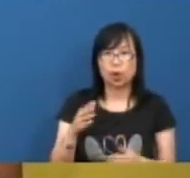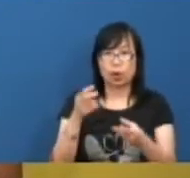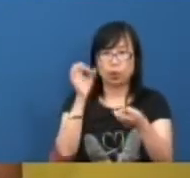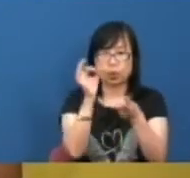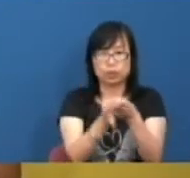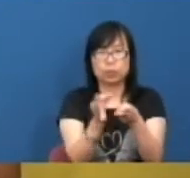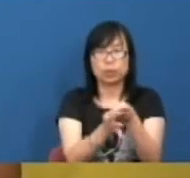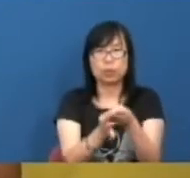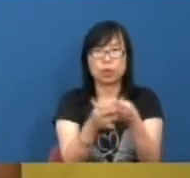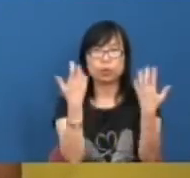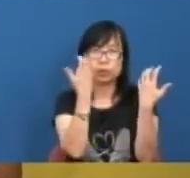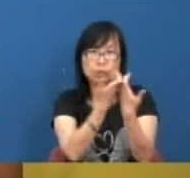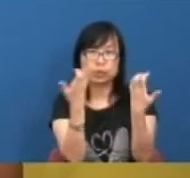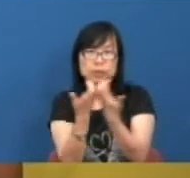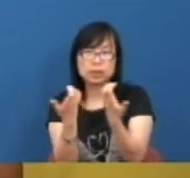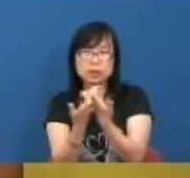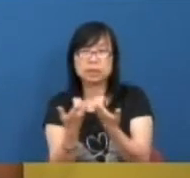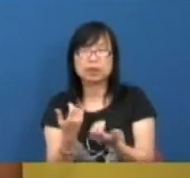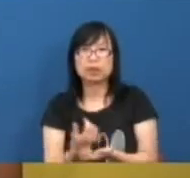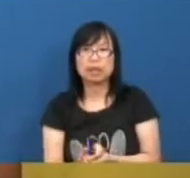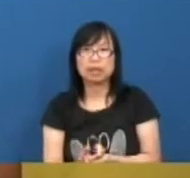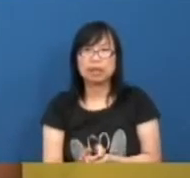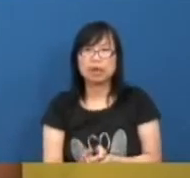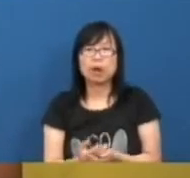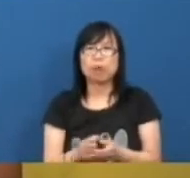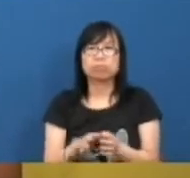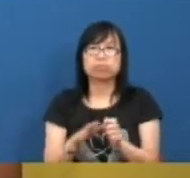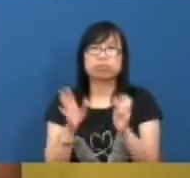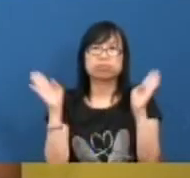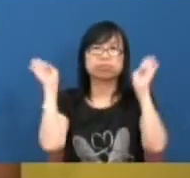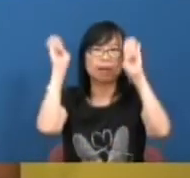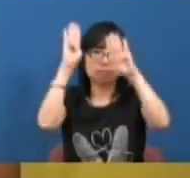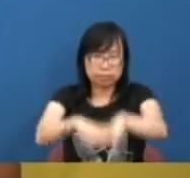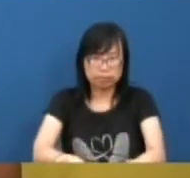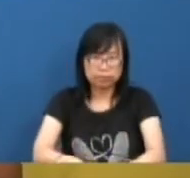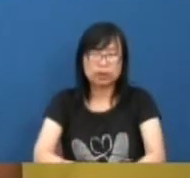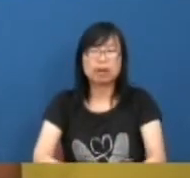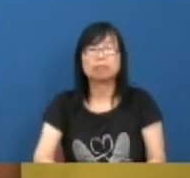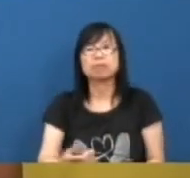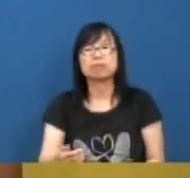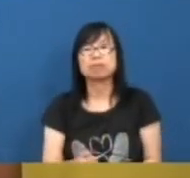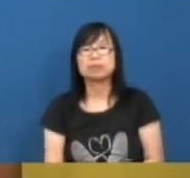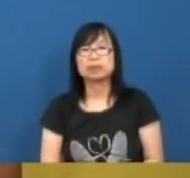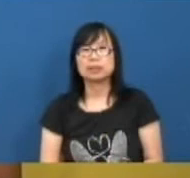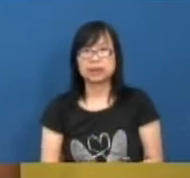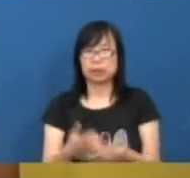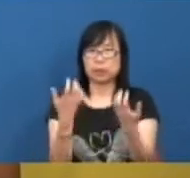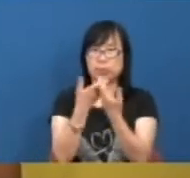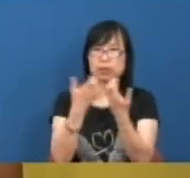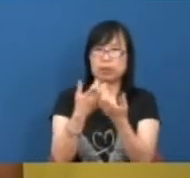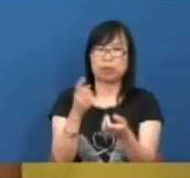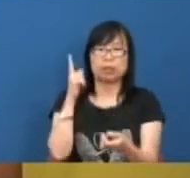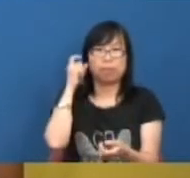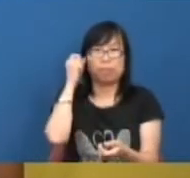嗰個數字係即係擁冧咗個樓市嘅，即係佢嗰個嗱，其實咧因為。呢、這個數字咧係好敏感